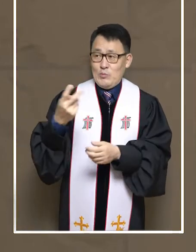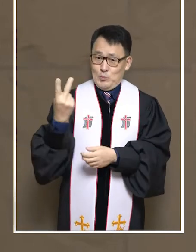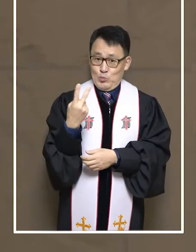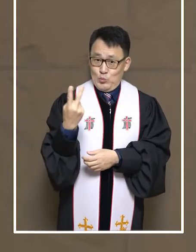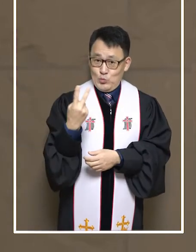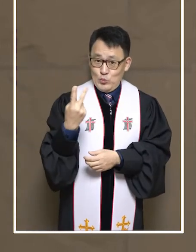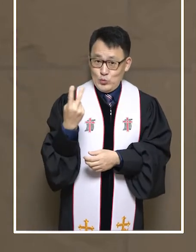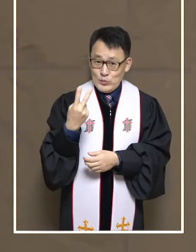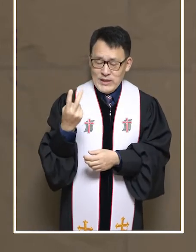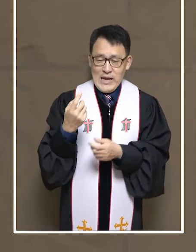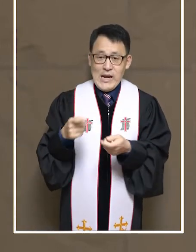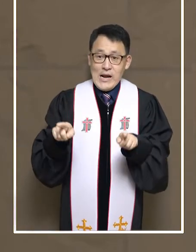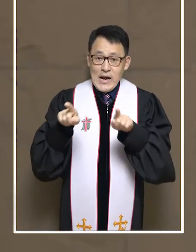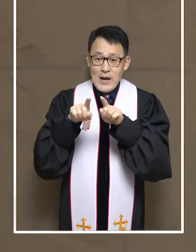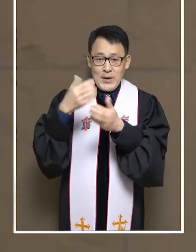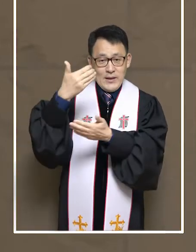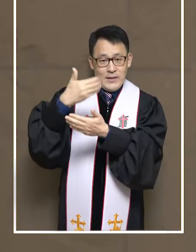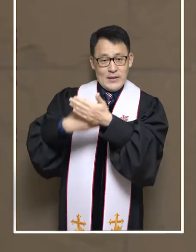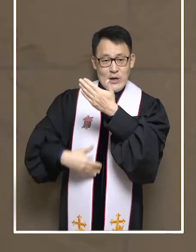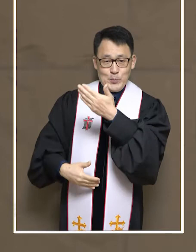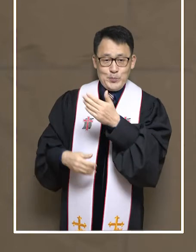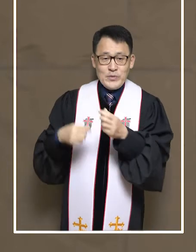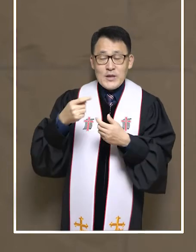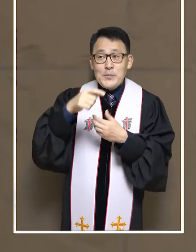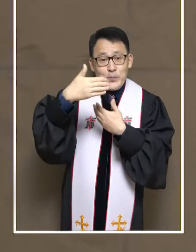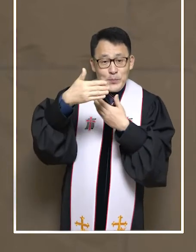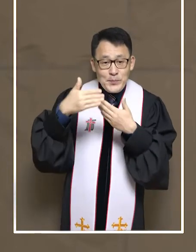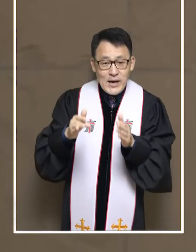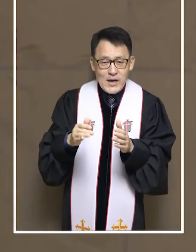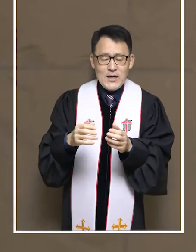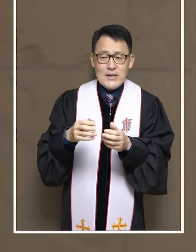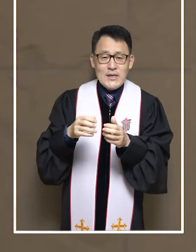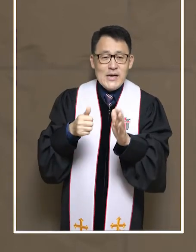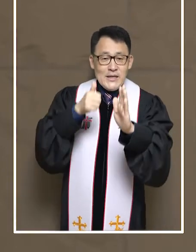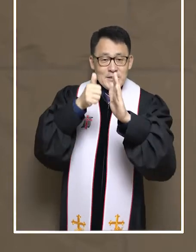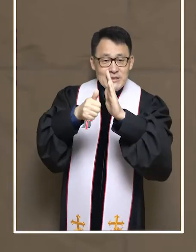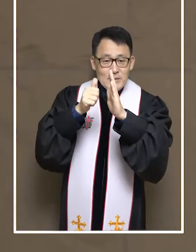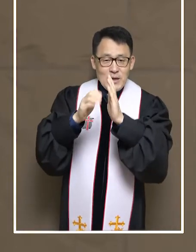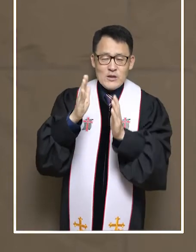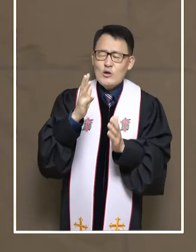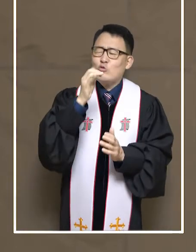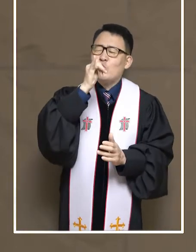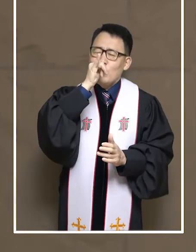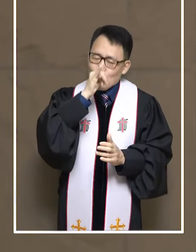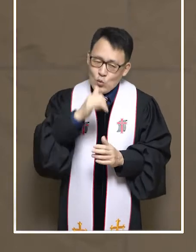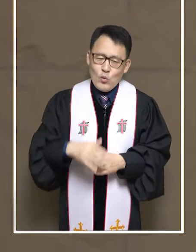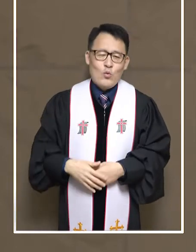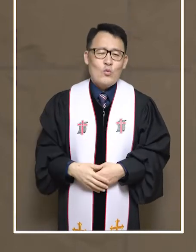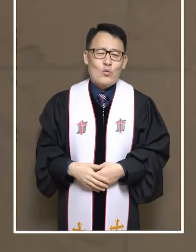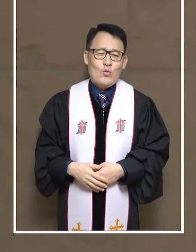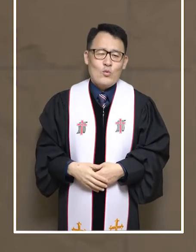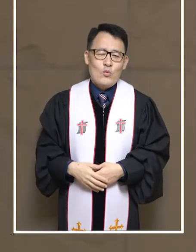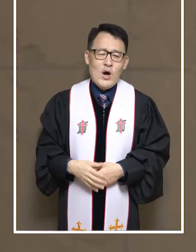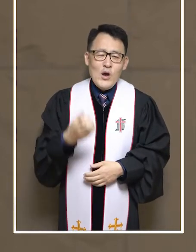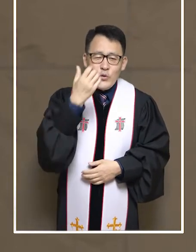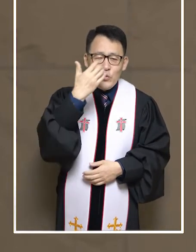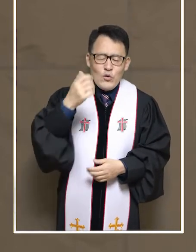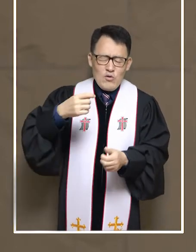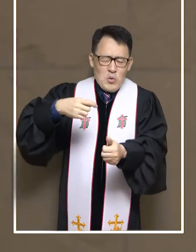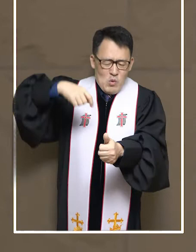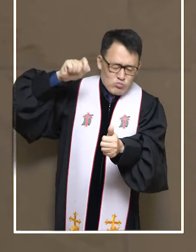거기 예수님과 단 둘이 남게 될 것이다. 그 감방은 신방이 될 수도